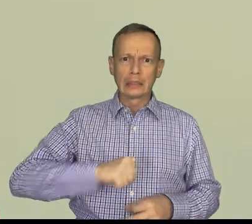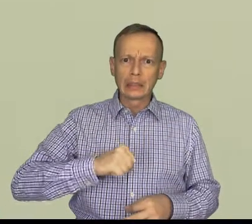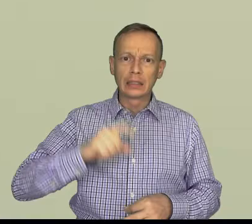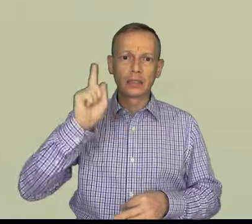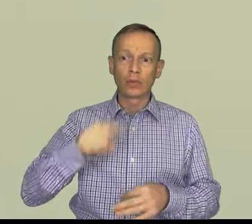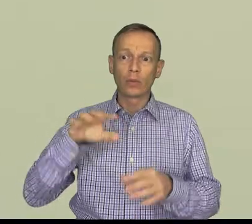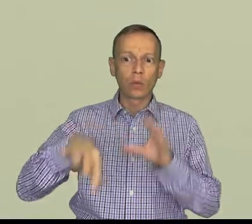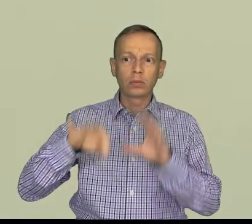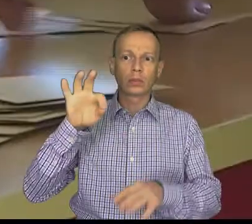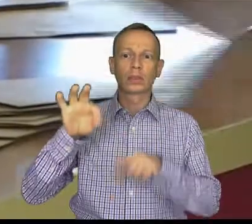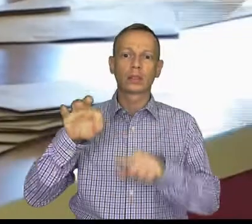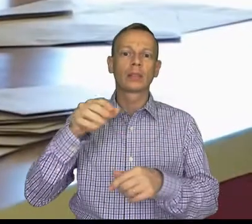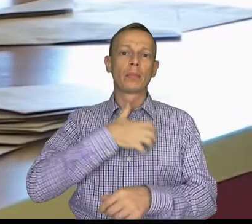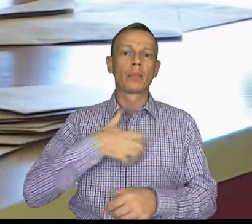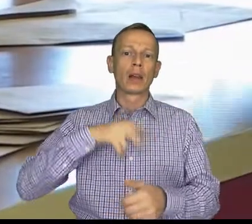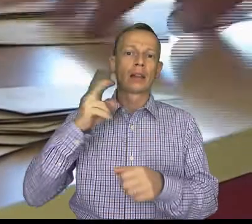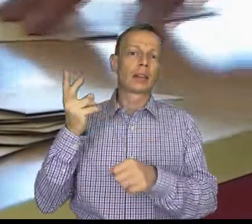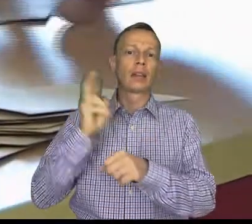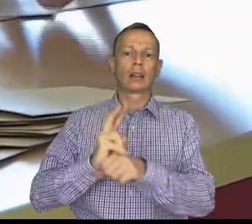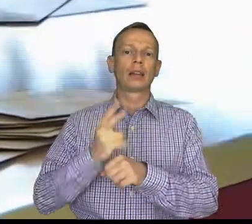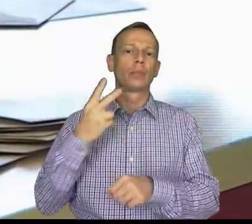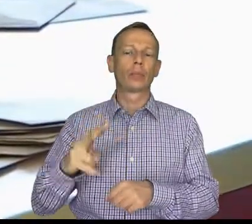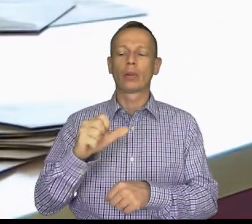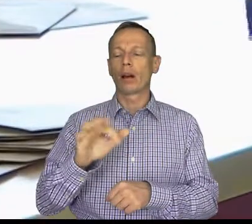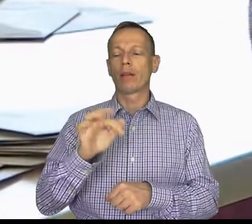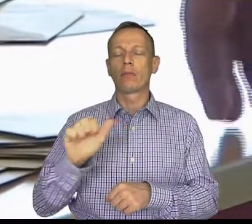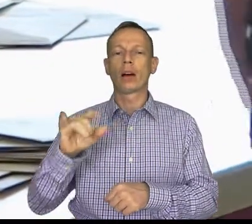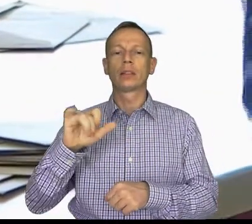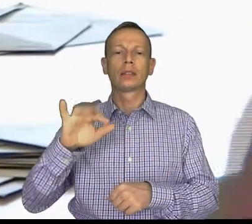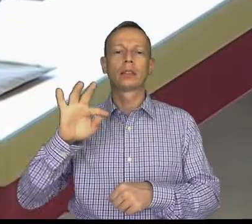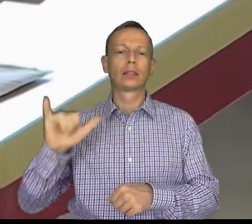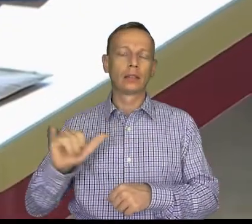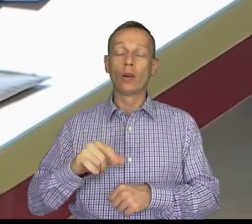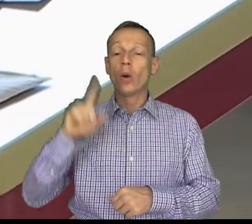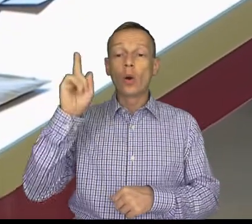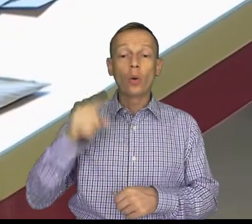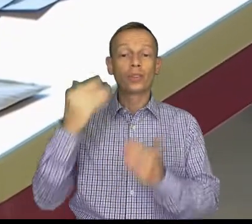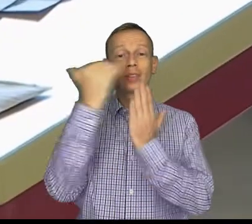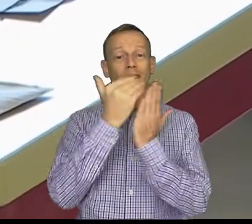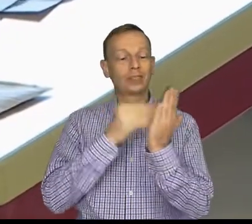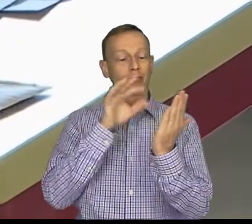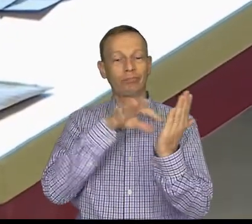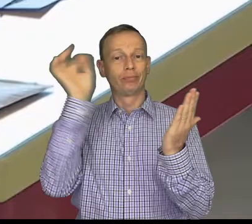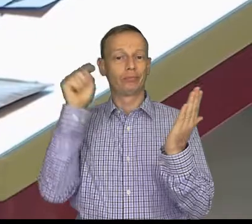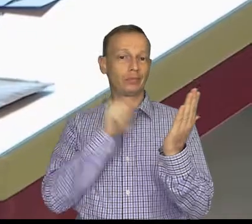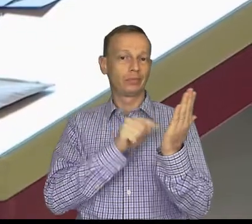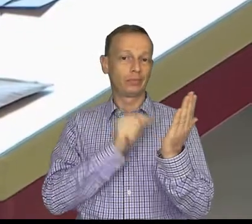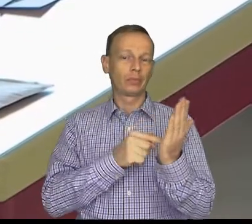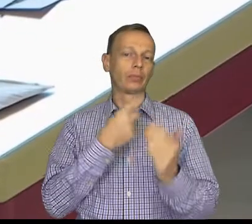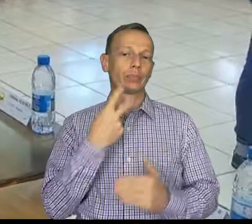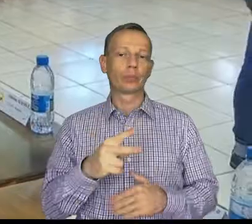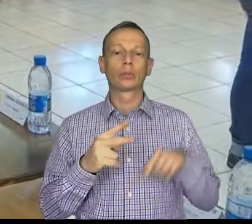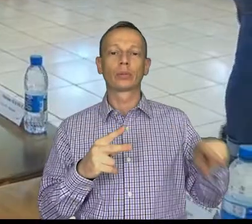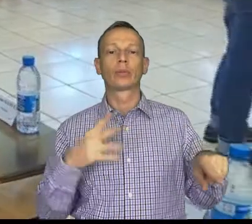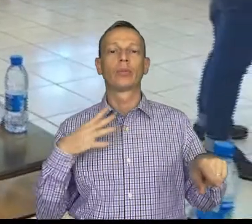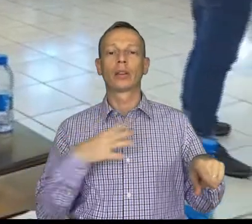délégué d'Afahiti. Selon la nouvelle loi, ce dernier devait être choisi parmi la liste arrivée en tête de la section, celle de